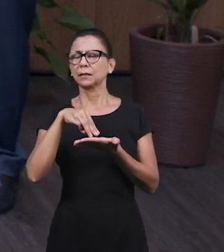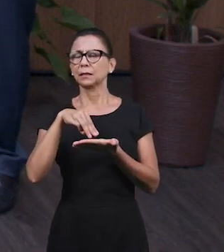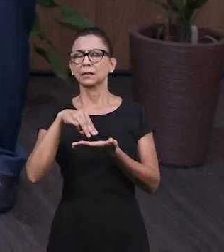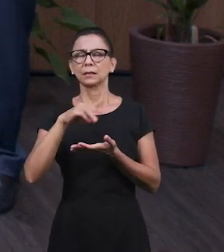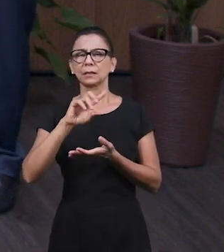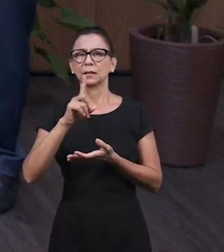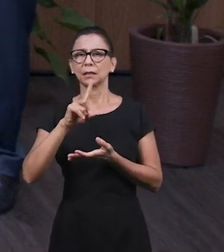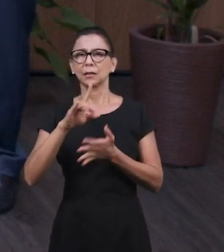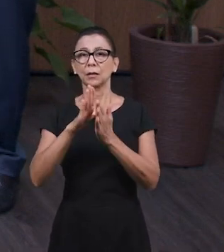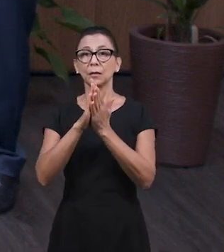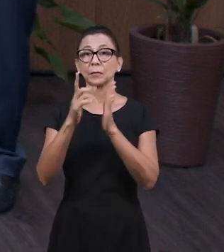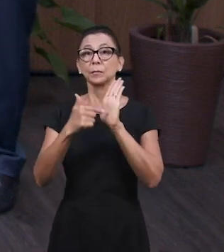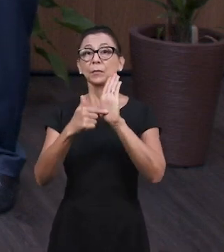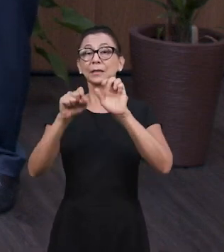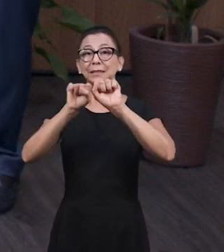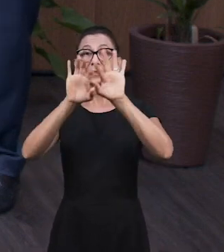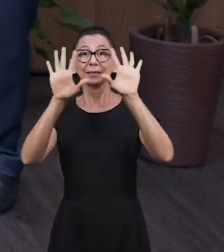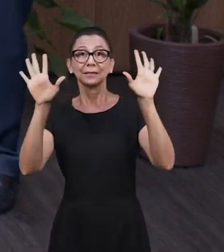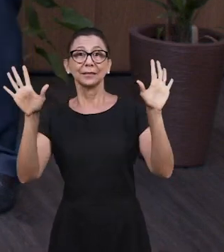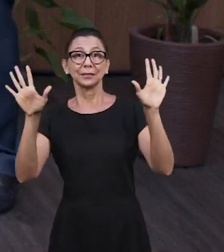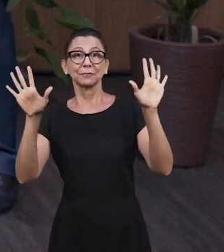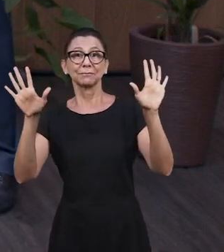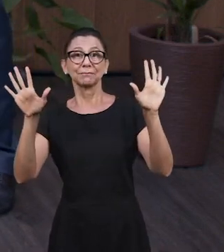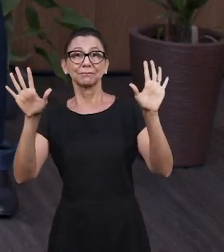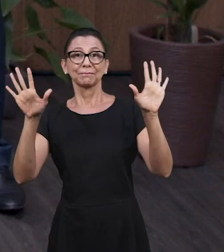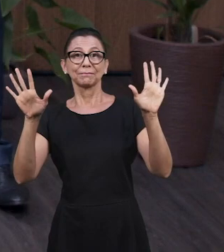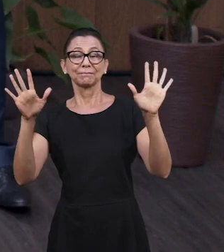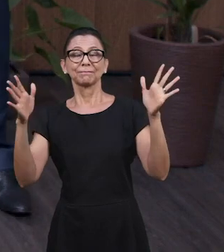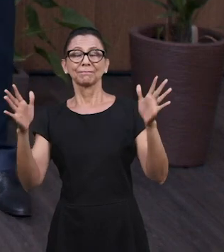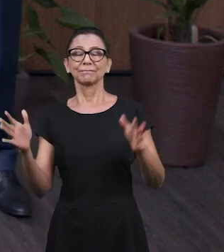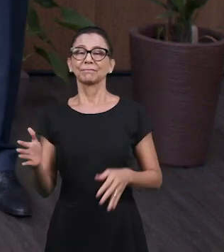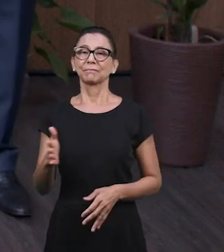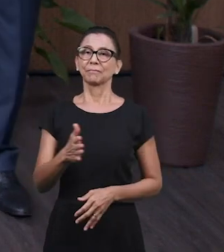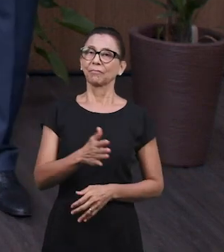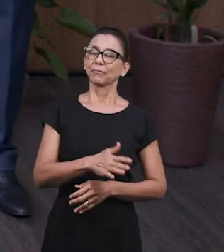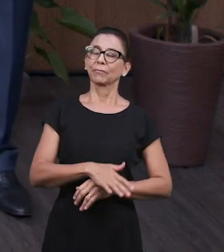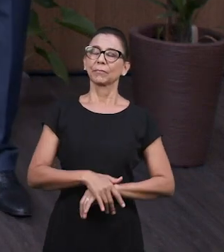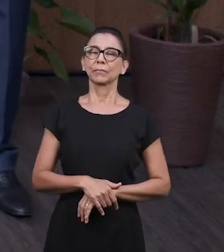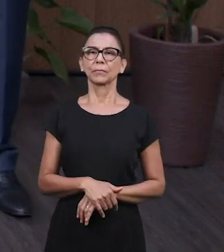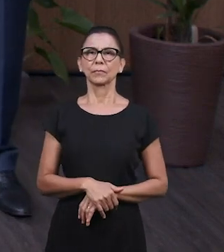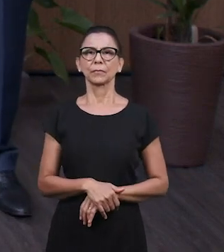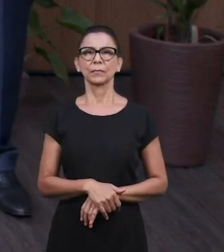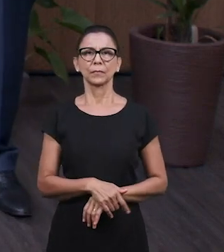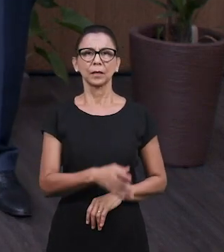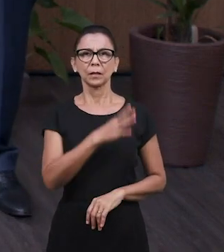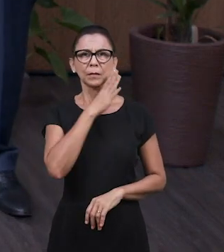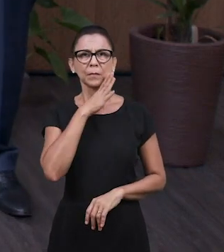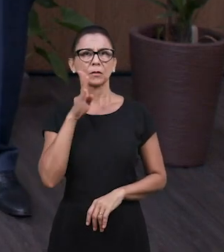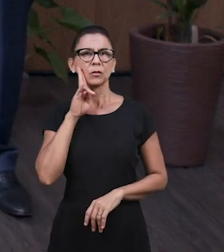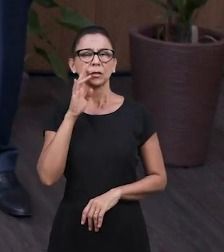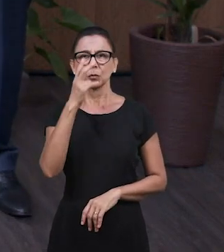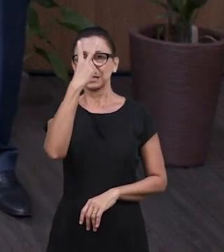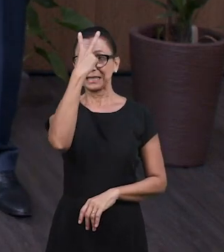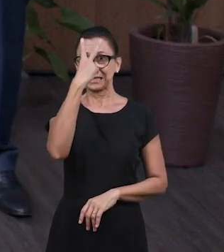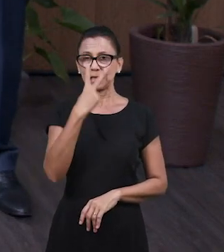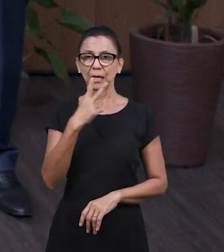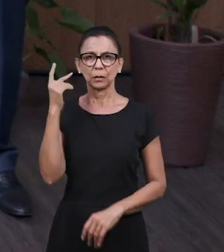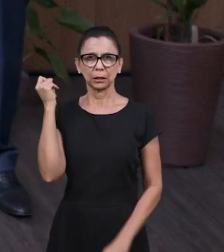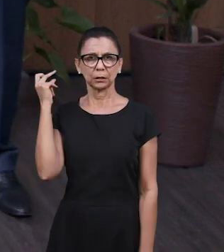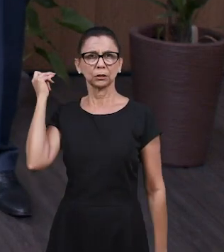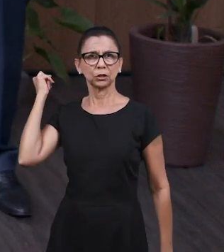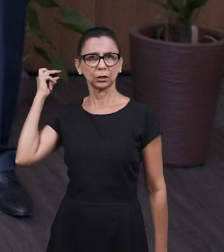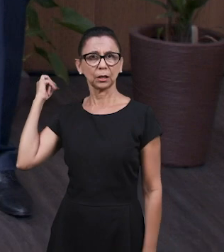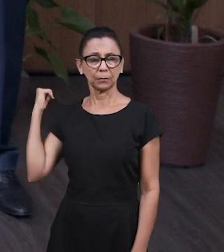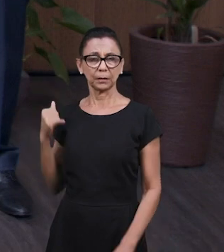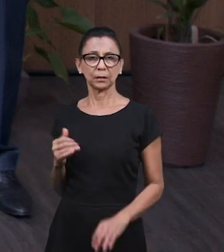pas une compréhension de l'Église chrétienne Maranatha. Cela est clair dans la parole de Dieu. Bartimée, parce qu'il était